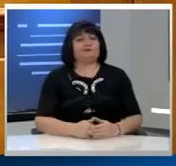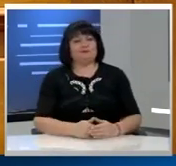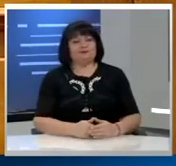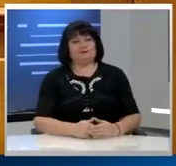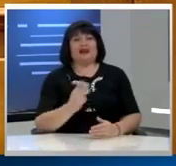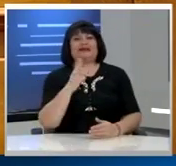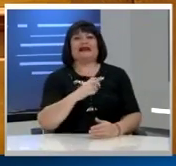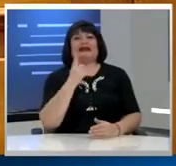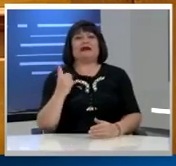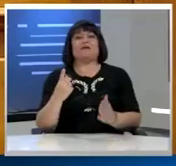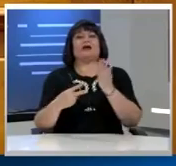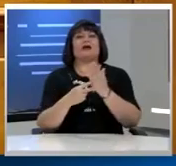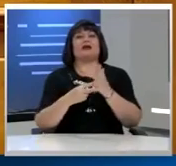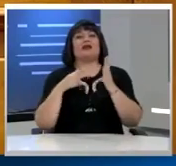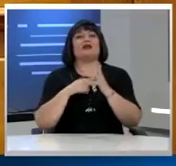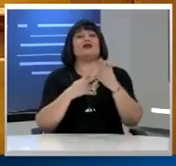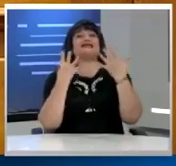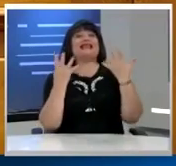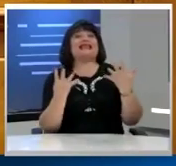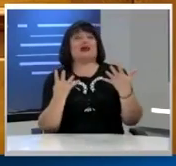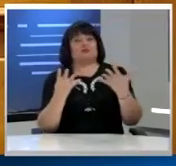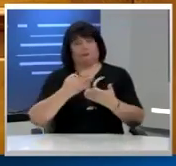το δημοσίευμά του στις 31/8/2009.